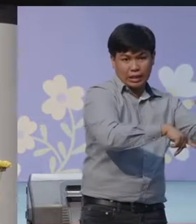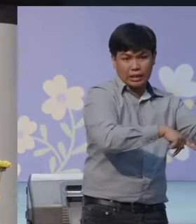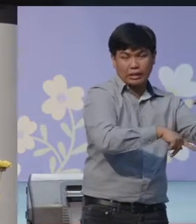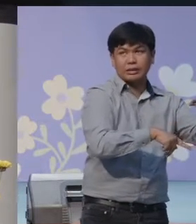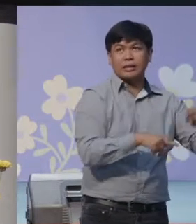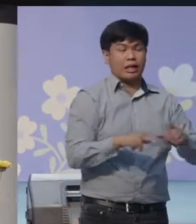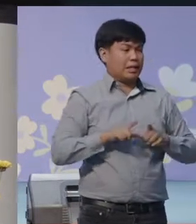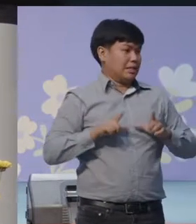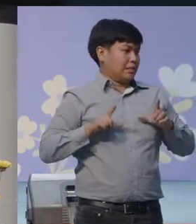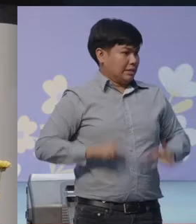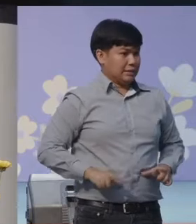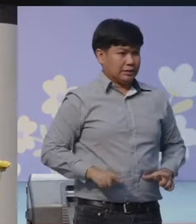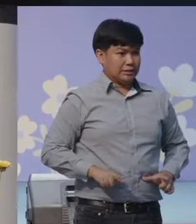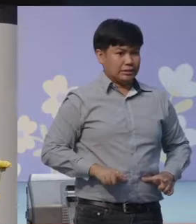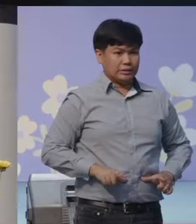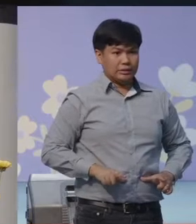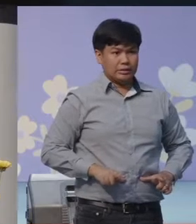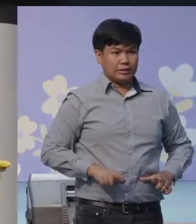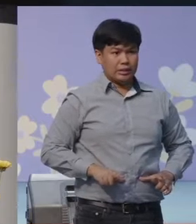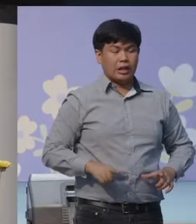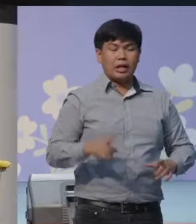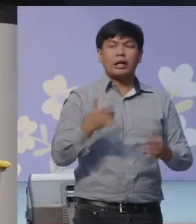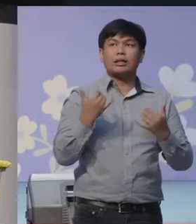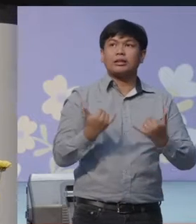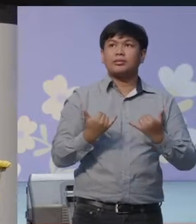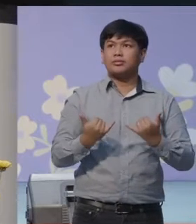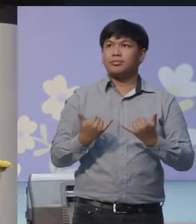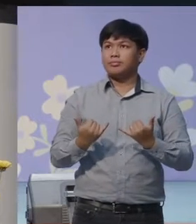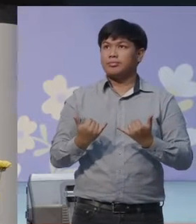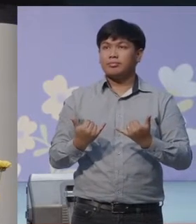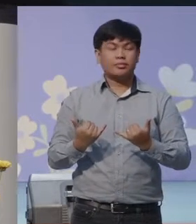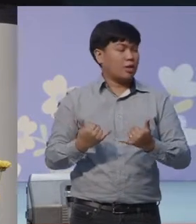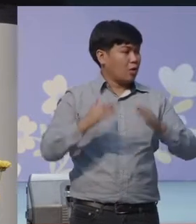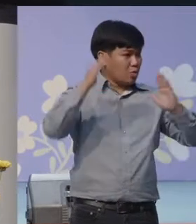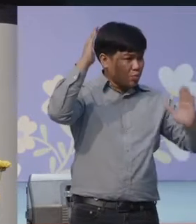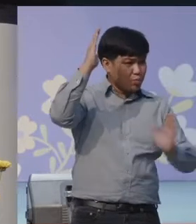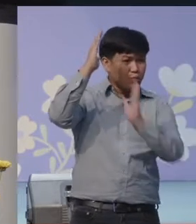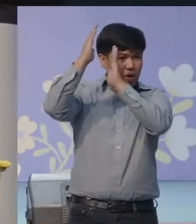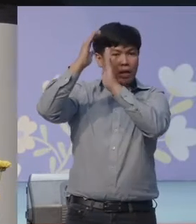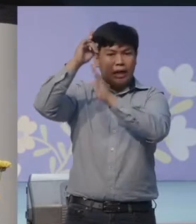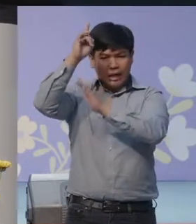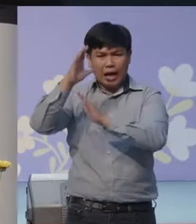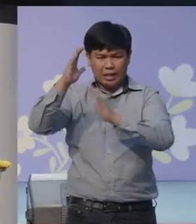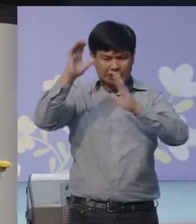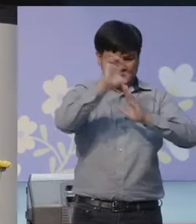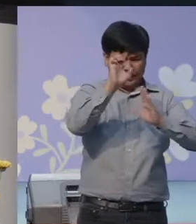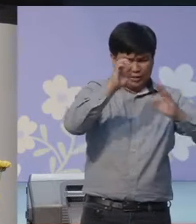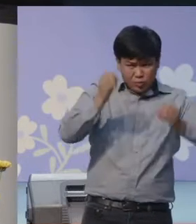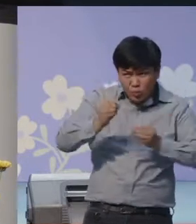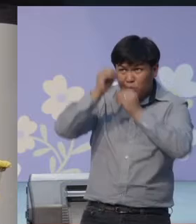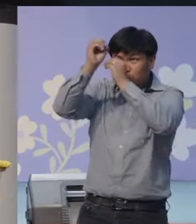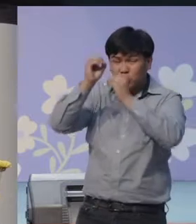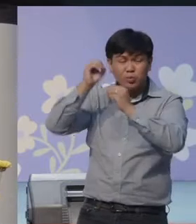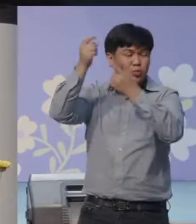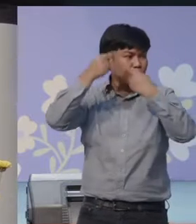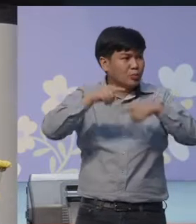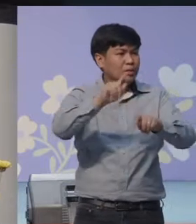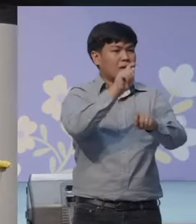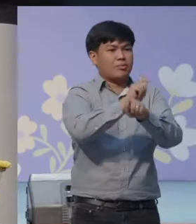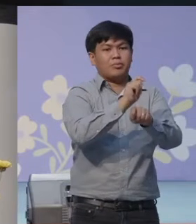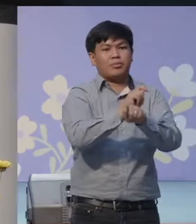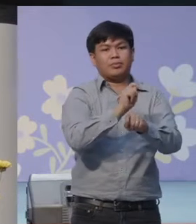ni Levi na may malapit din naman sa Diyos. Kaya parati siyang nag-aalay sa Shiloh.